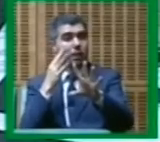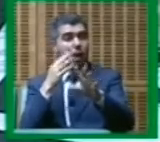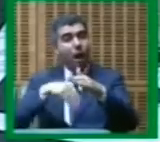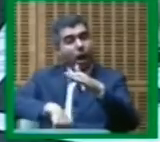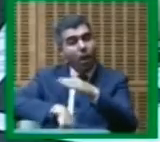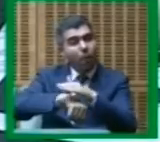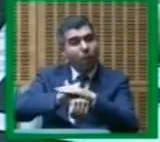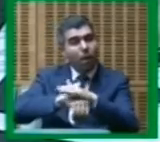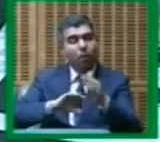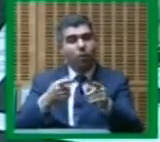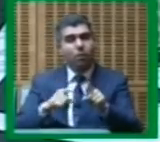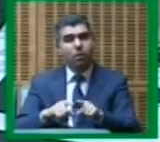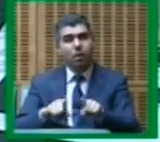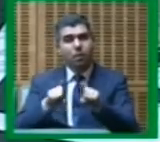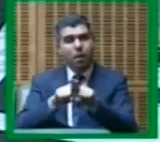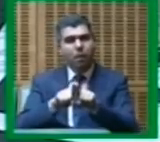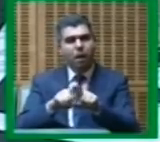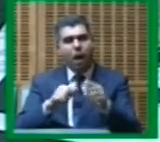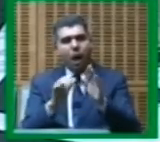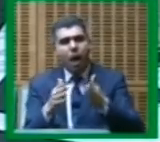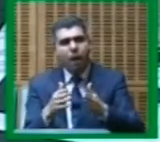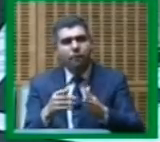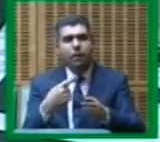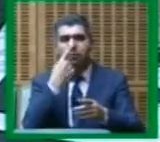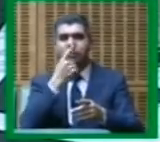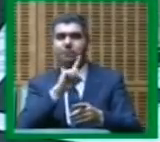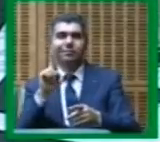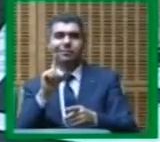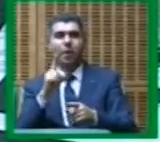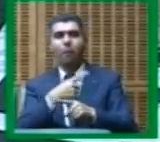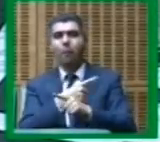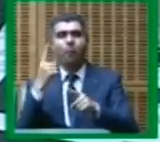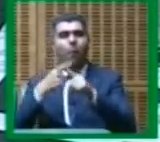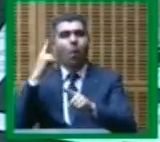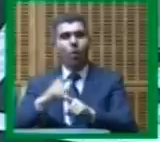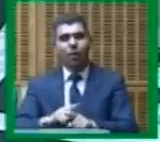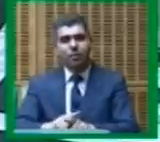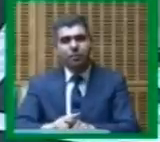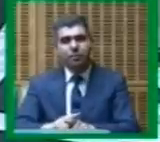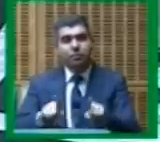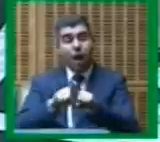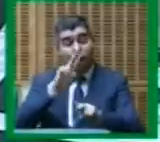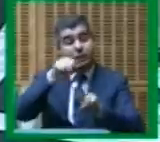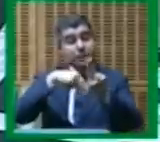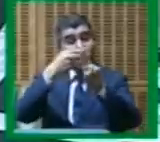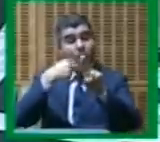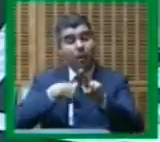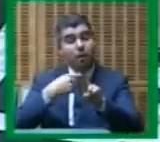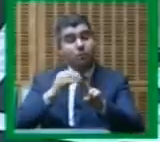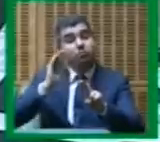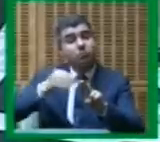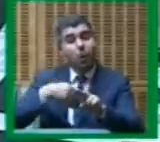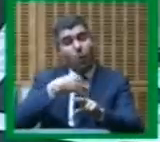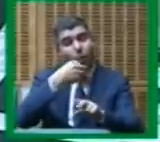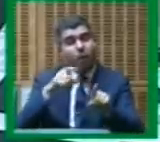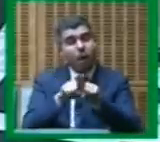أو أننا نكملوا ليس هناك خوف. هنا في القراءة ديالنا كتختلف. الجواب ما كانش يعني صارم في